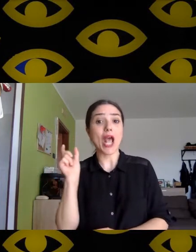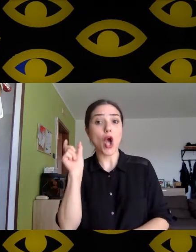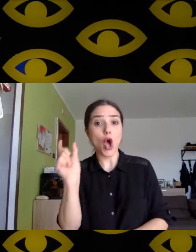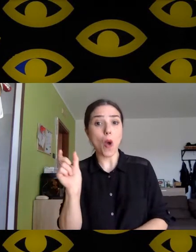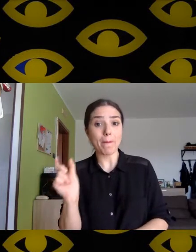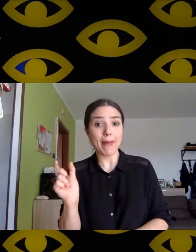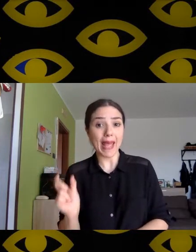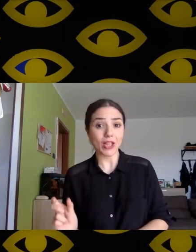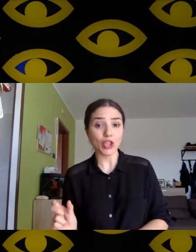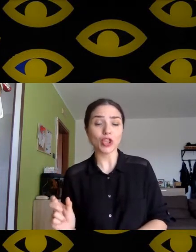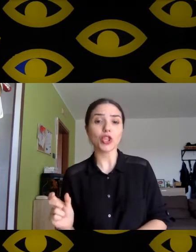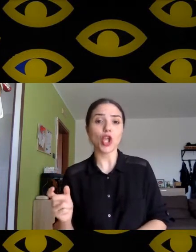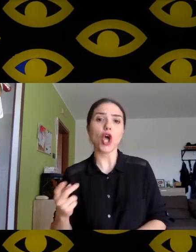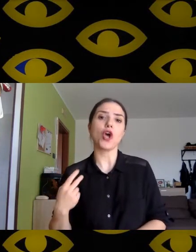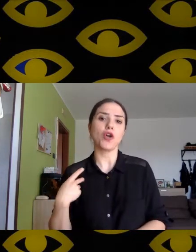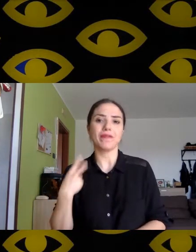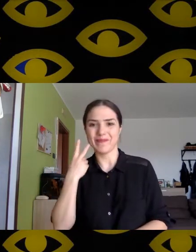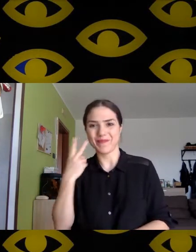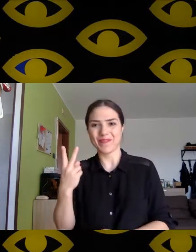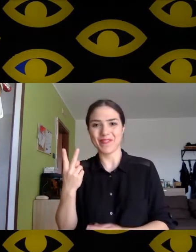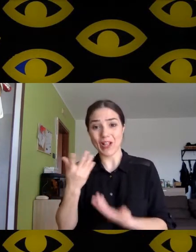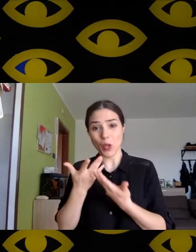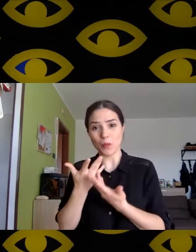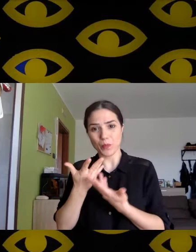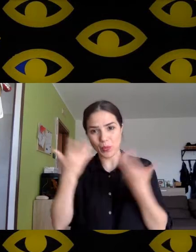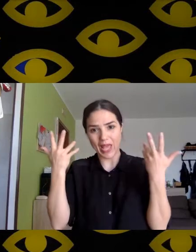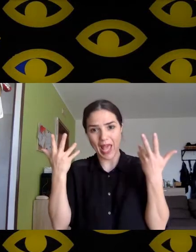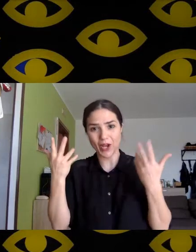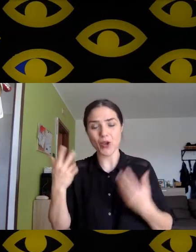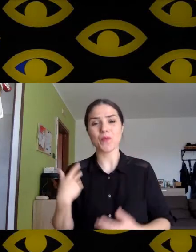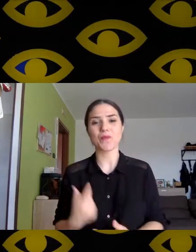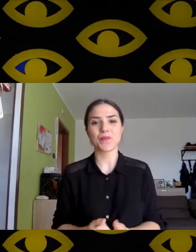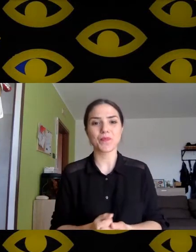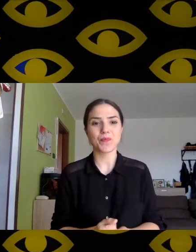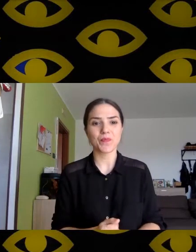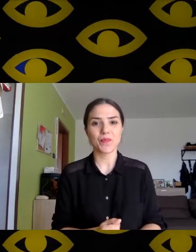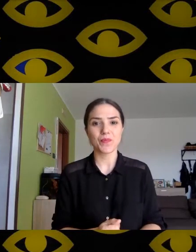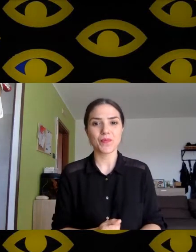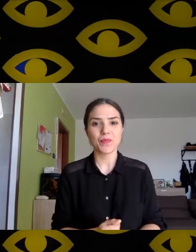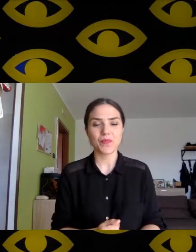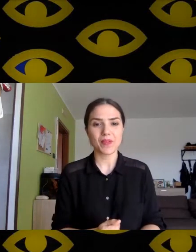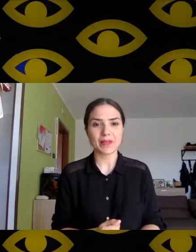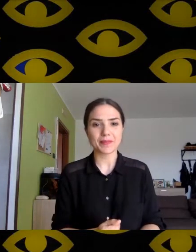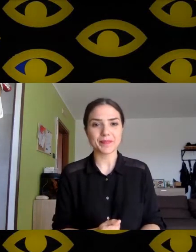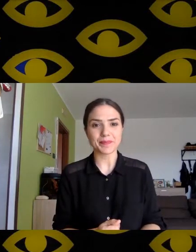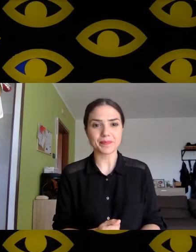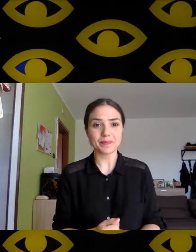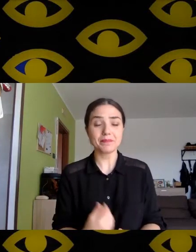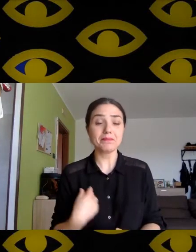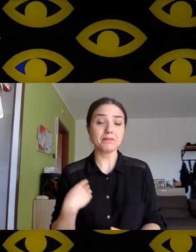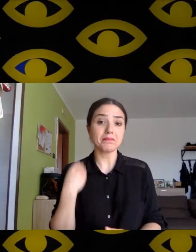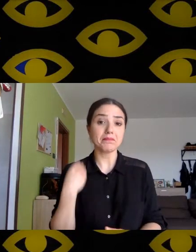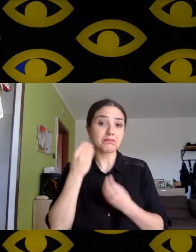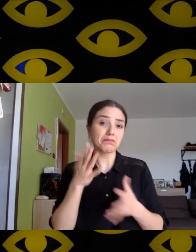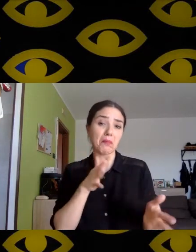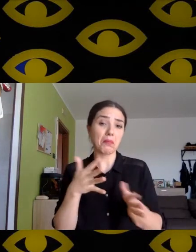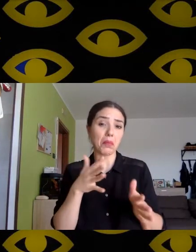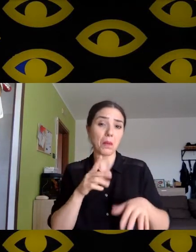e continuate a seguirci per questa prossima, credo che durerà circa